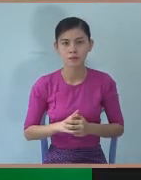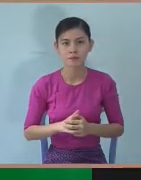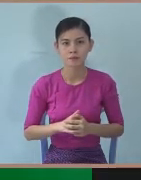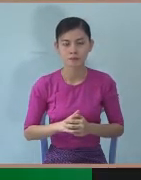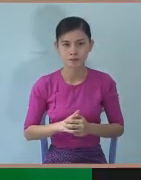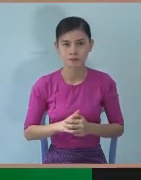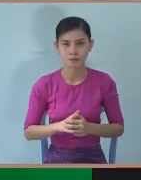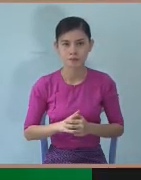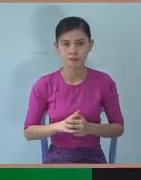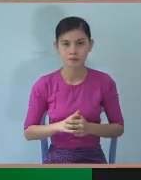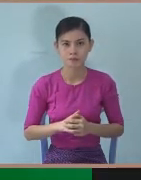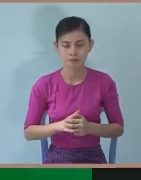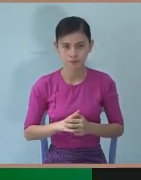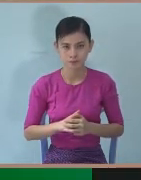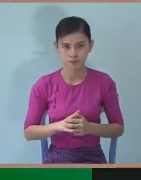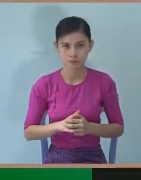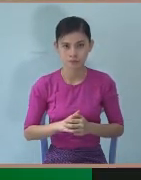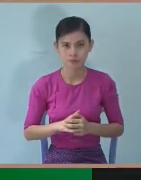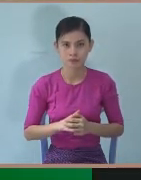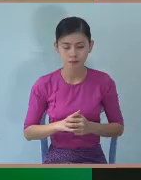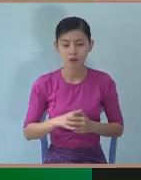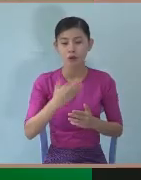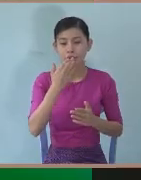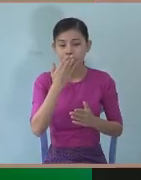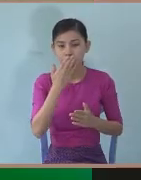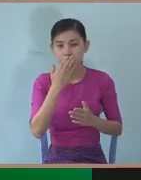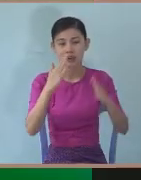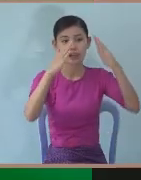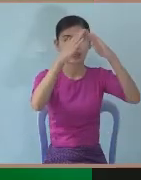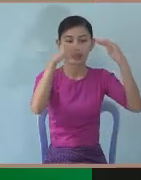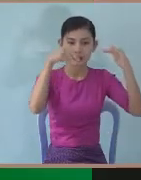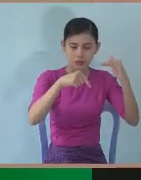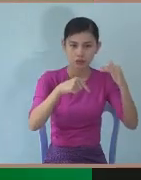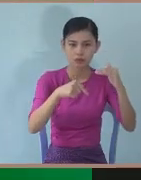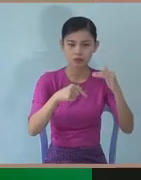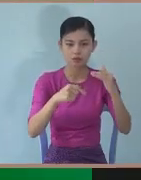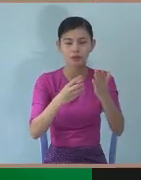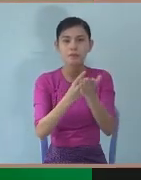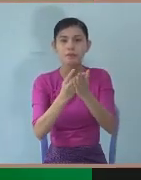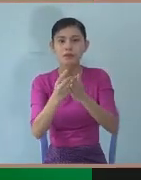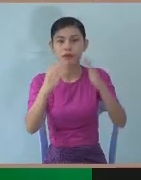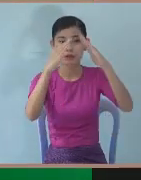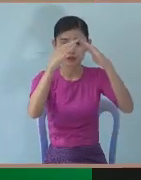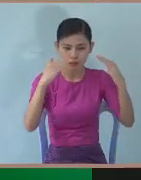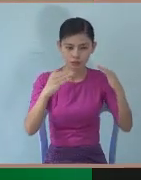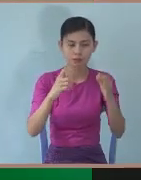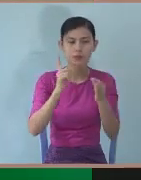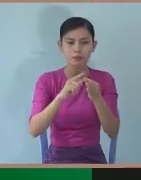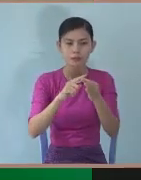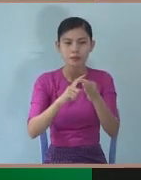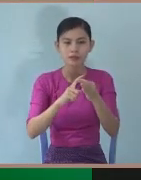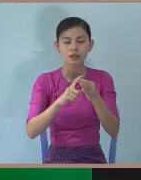တ်သက်ပြီးမှအဓိကအဖြစ်ကျွန်တော်တို့တွေကအစစ်မြေပညာရေးဖြစ်တဲ့တက္ကသိုလ်ဌာနတွေကိုကျွန်တော်တို့အ